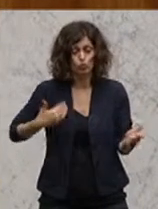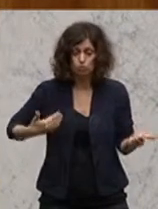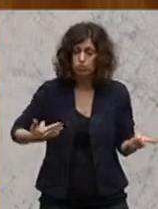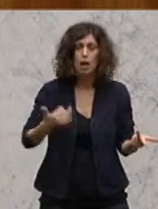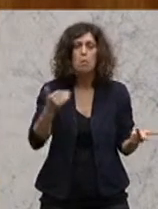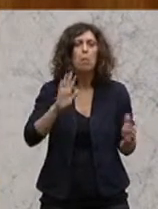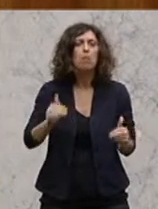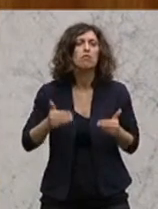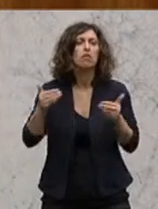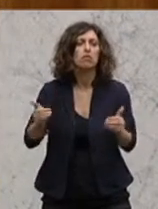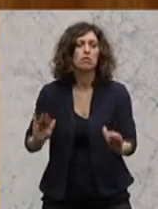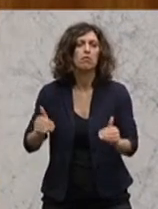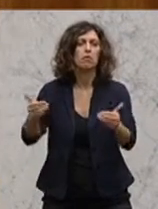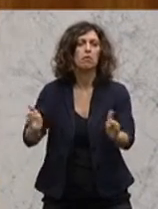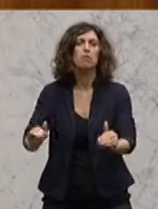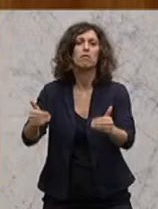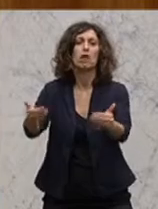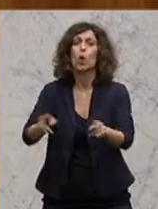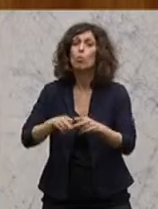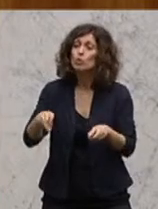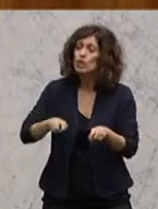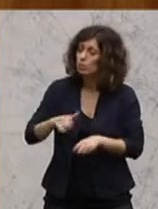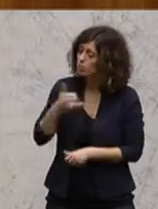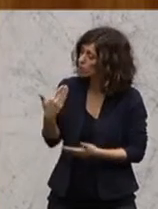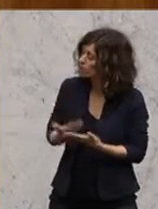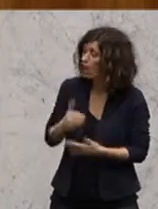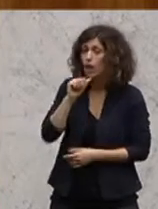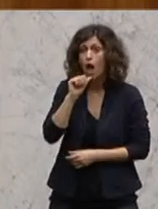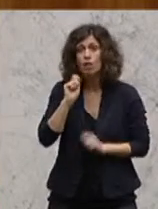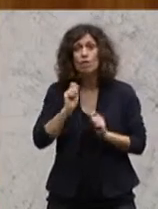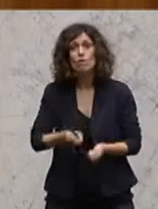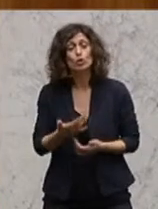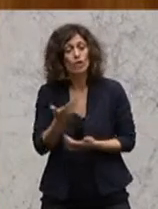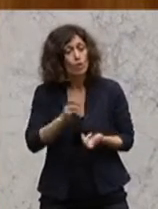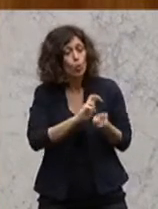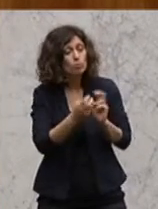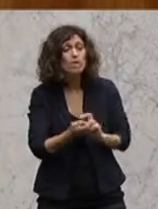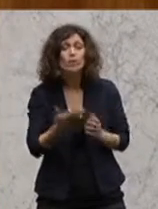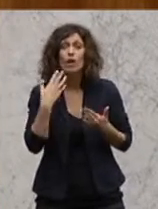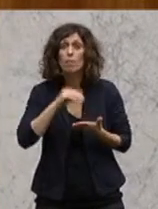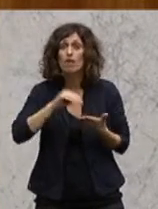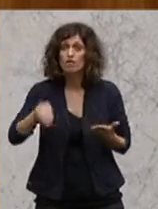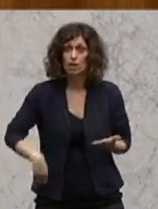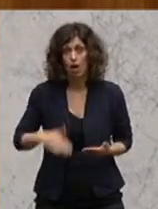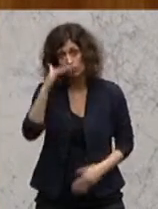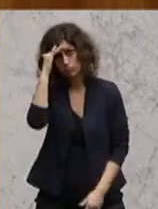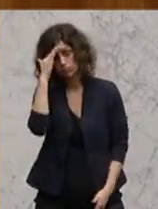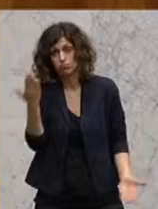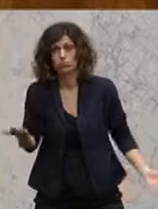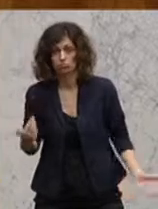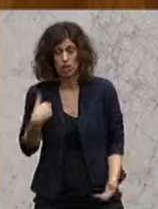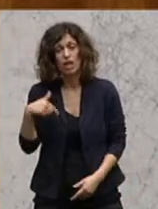Ausschuss, vertagt. Von der Bundesregierung habe ich noch keinen Vorschlag zur Umsetzung des Klimavertrags wahrgenommen. Das erwarte ich